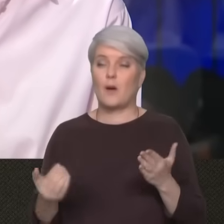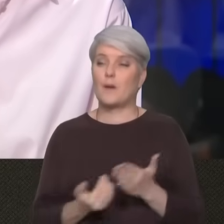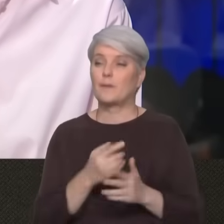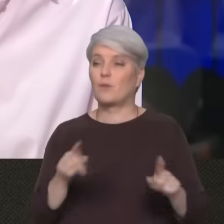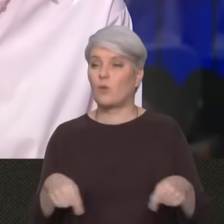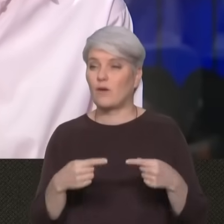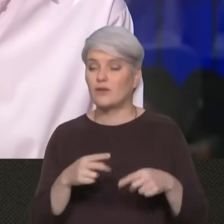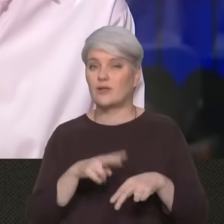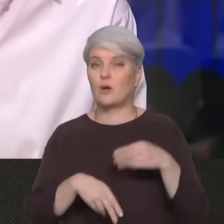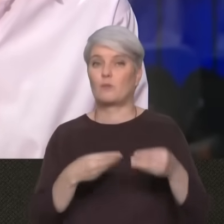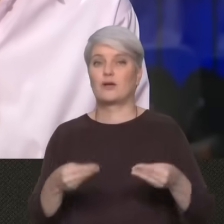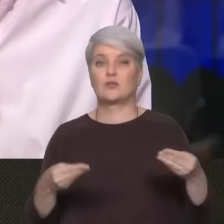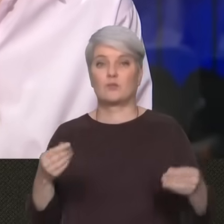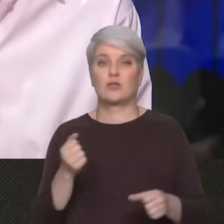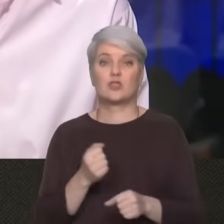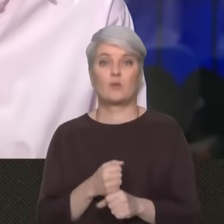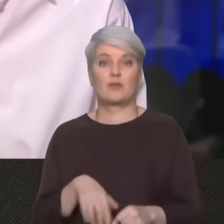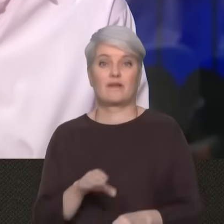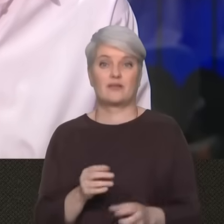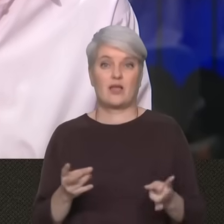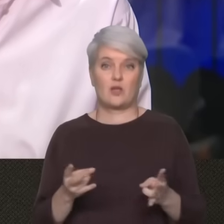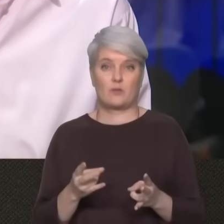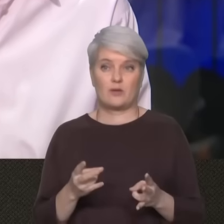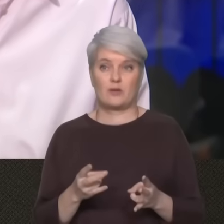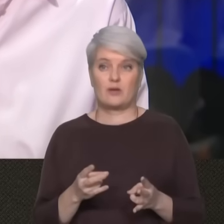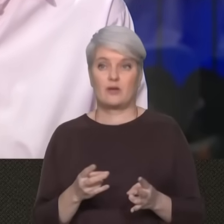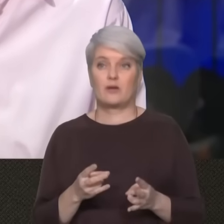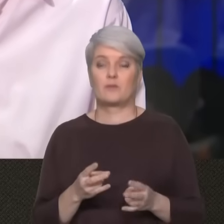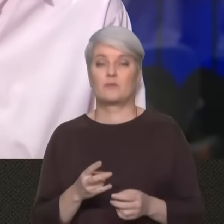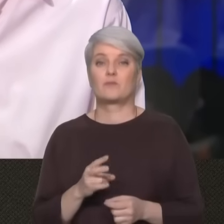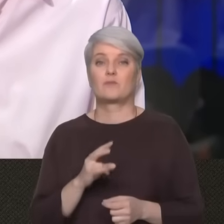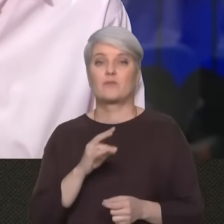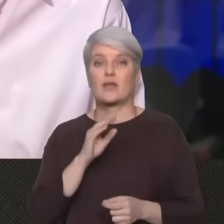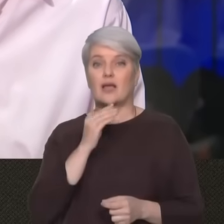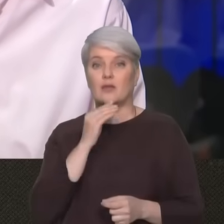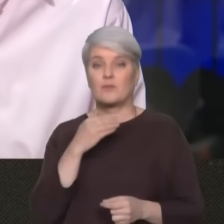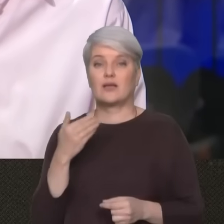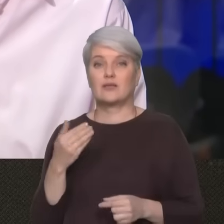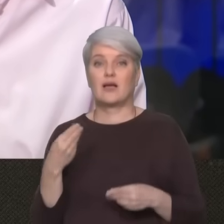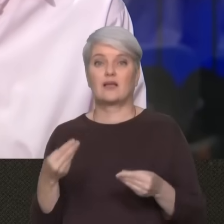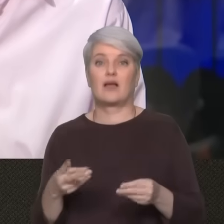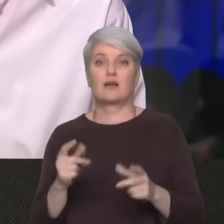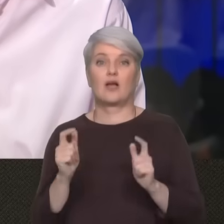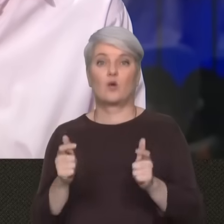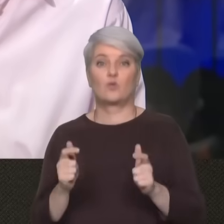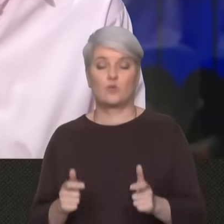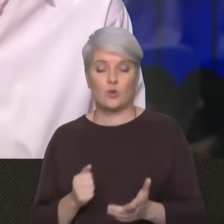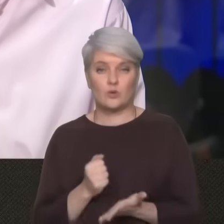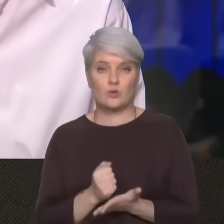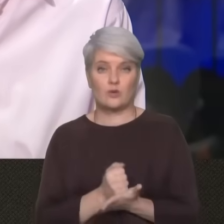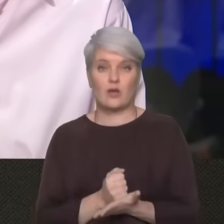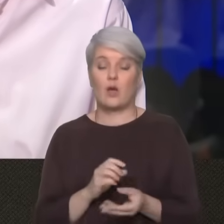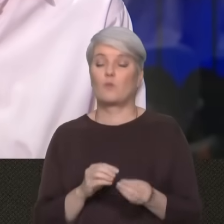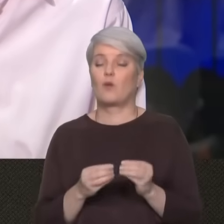чи паспортизувати, зробити все необхідне. Списки передані єгипетській стороні на узгодження і погоджені. Це